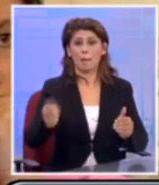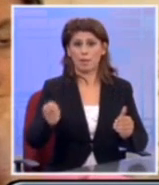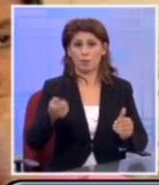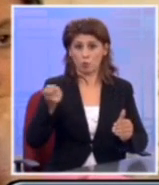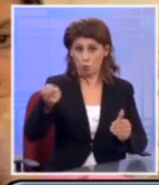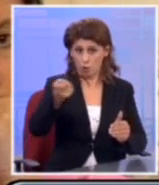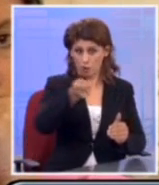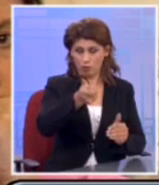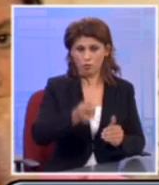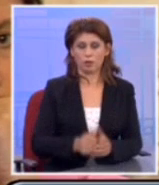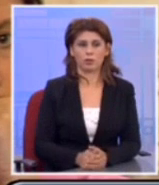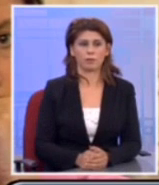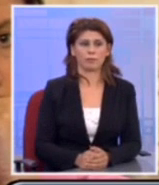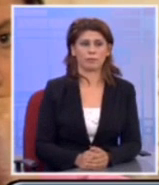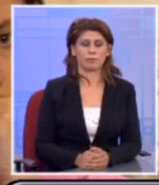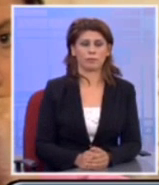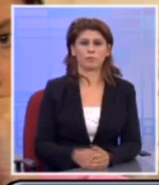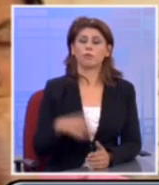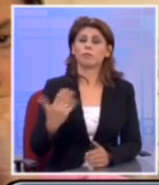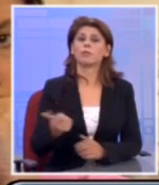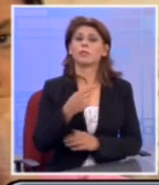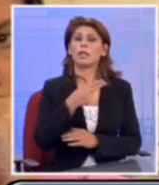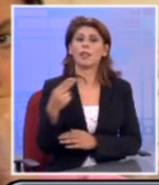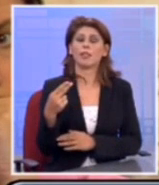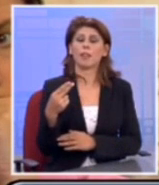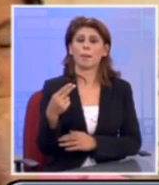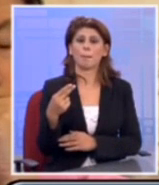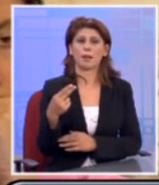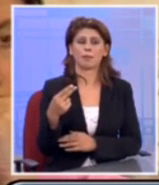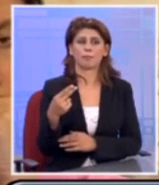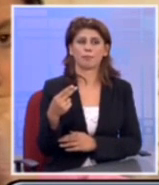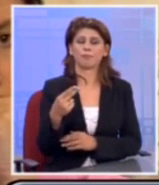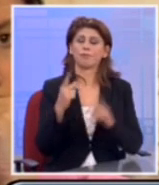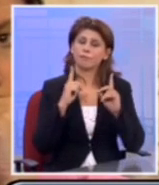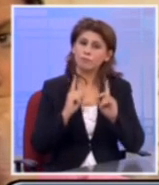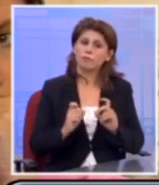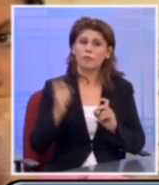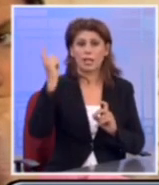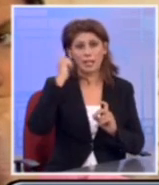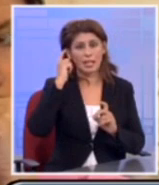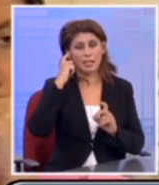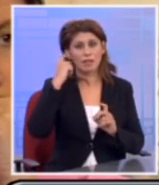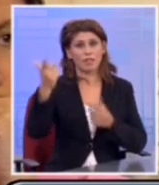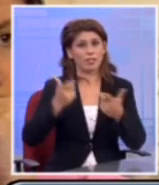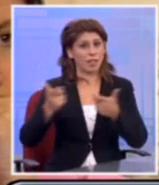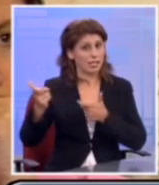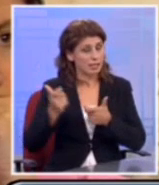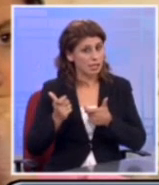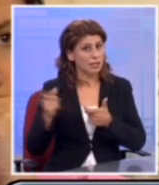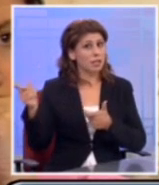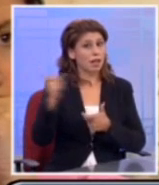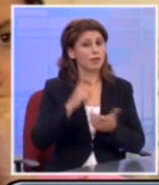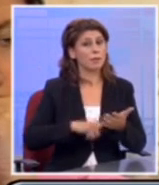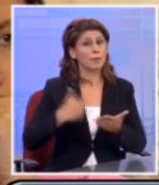χρέους είναι θέμα που οφείλουν να καταλάβουν οι πιστωτές και εκείνοι πρέπει